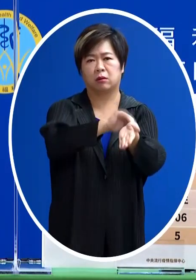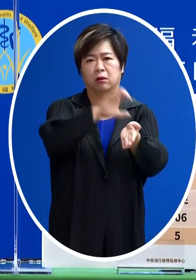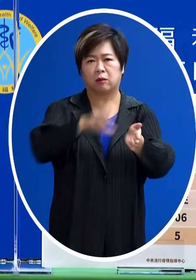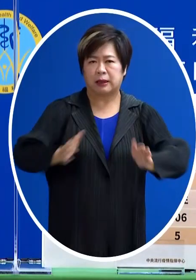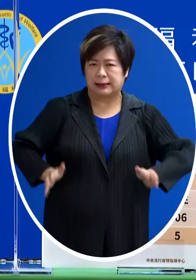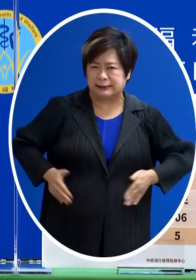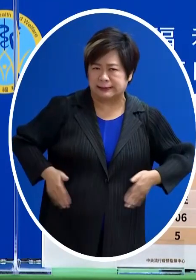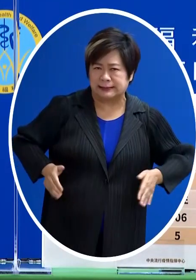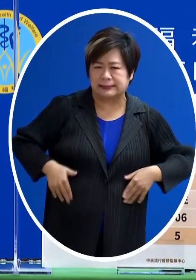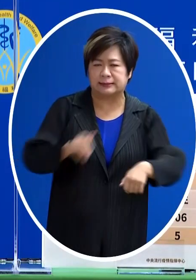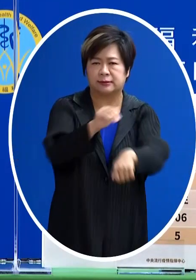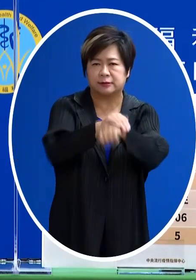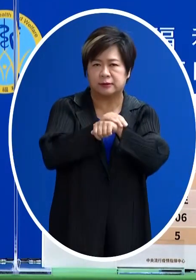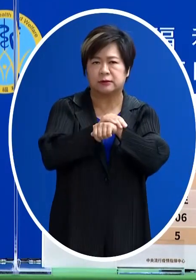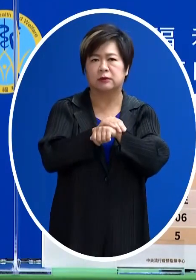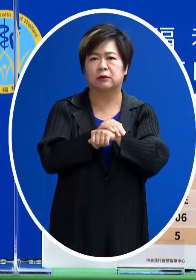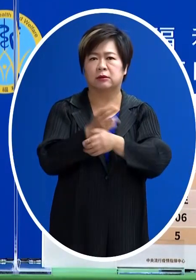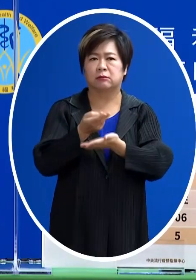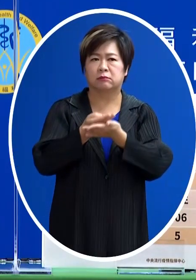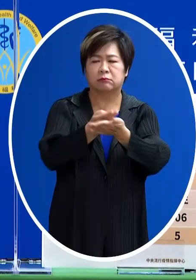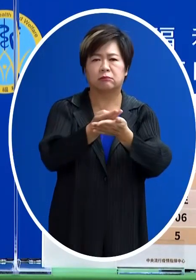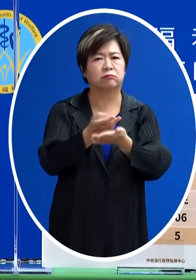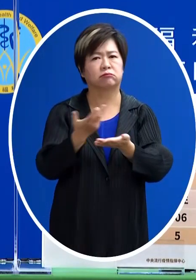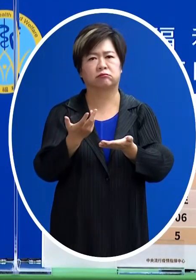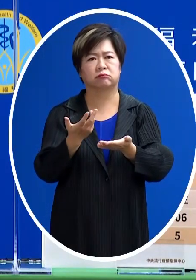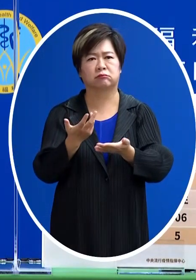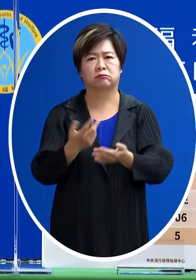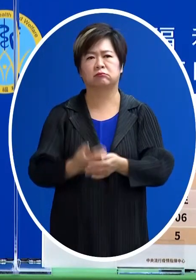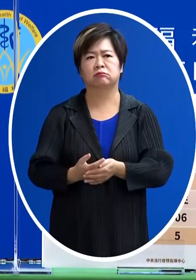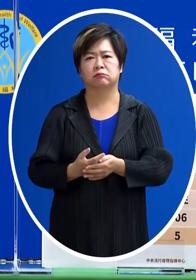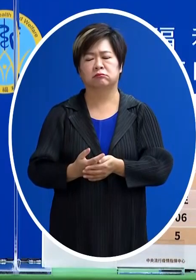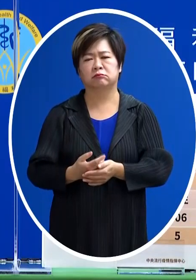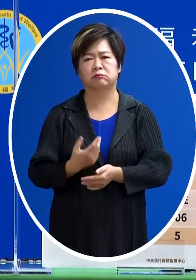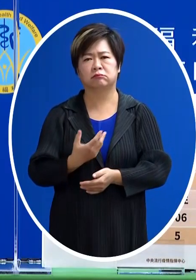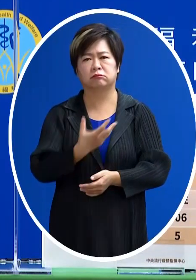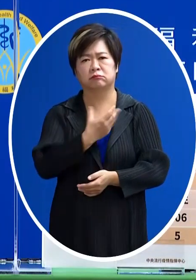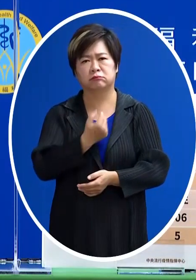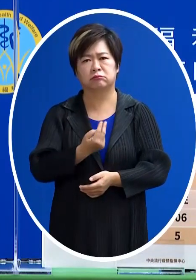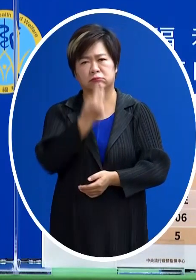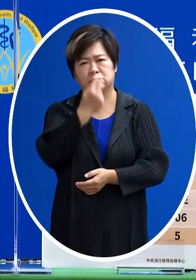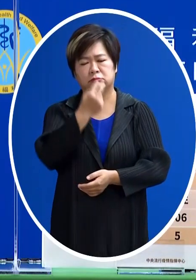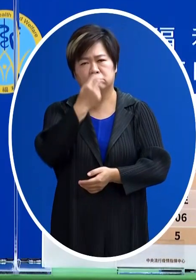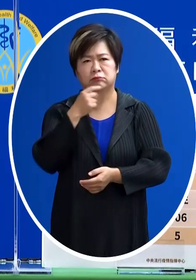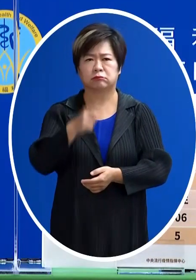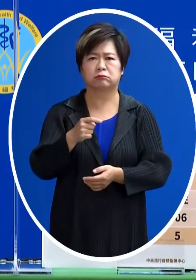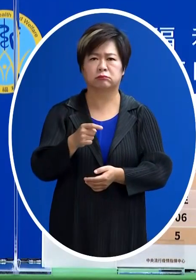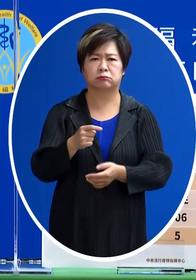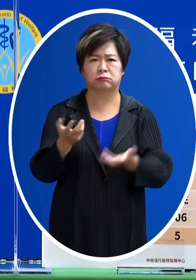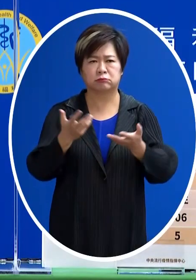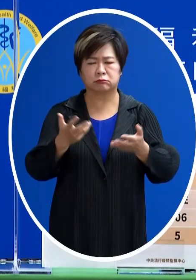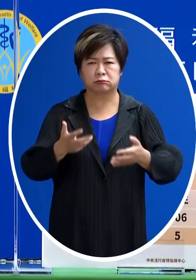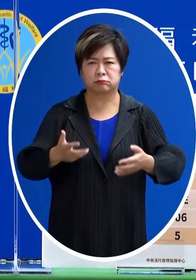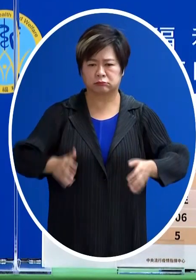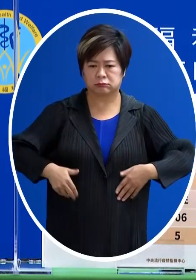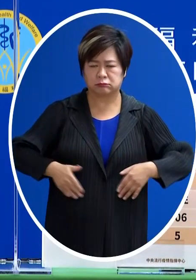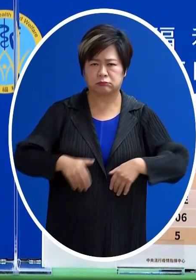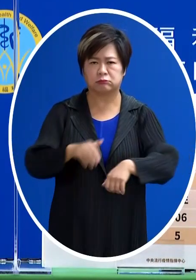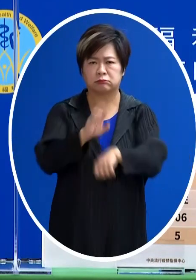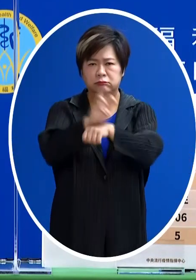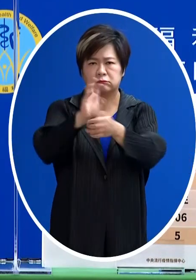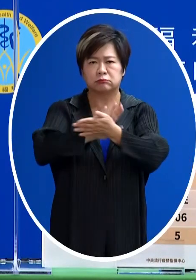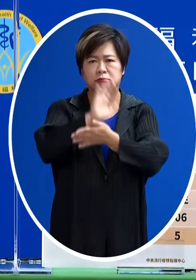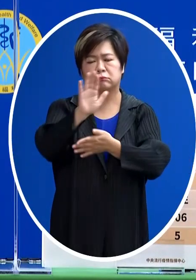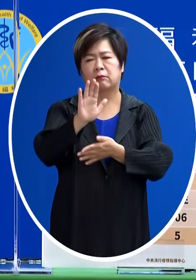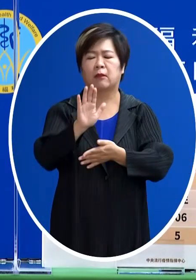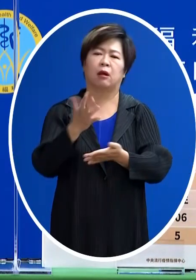急救，那到院时没有自发性的这个呼吸心跳，那、急救34分钟后仍无效，在中